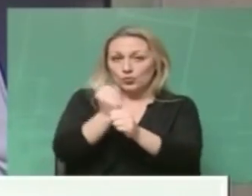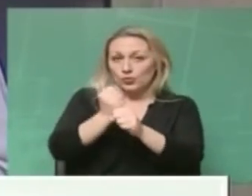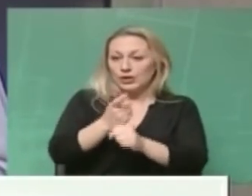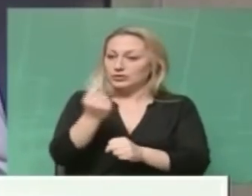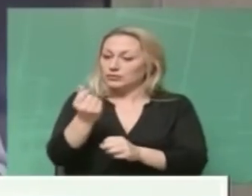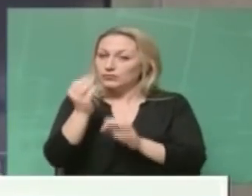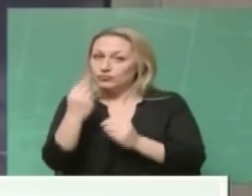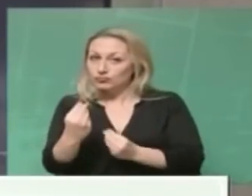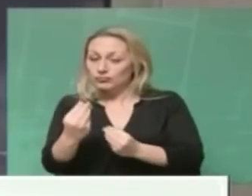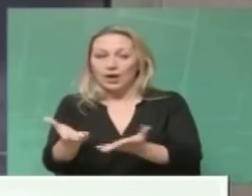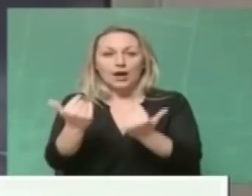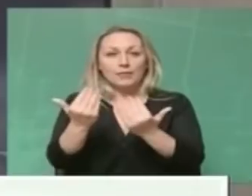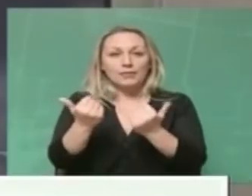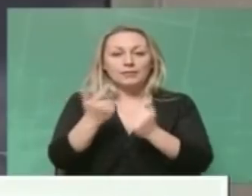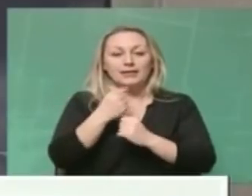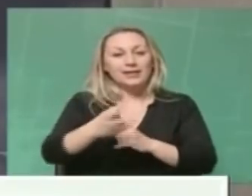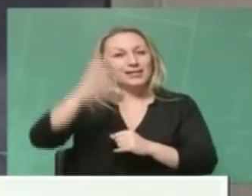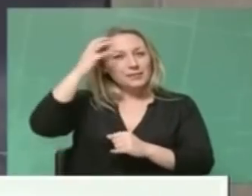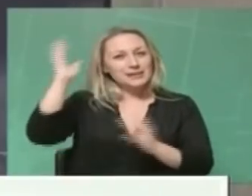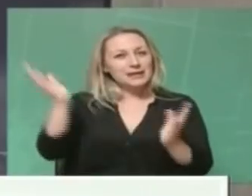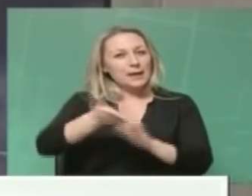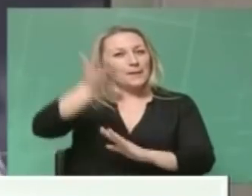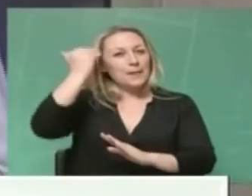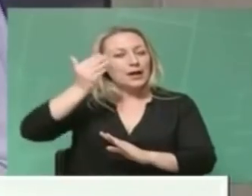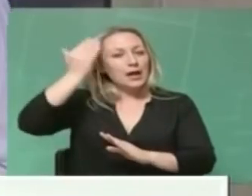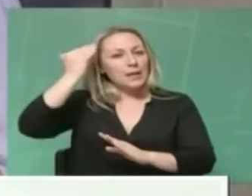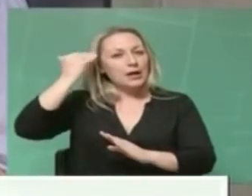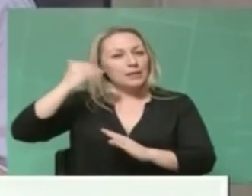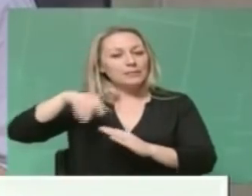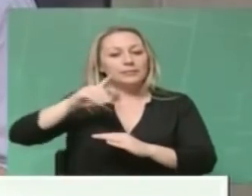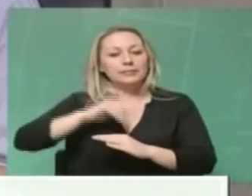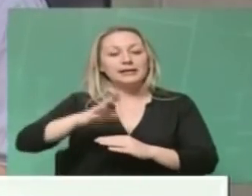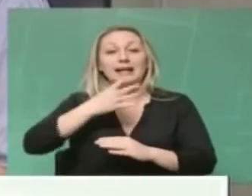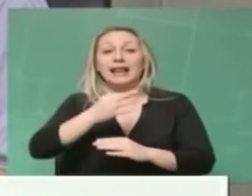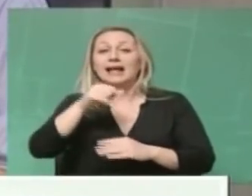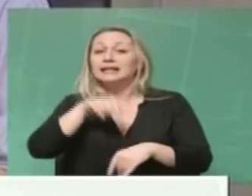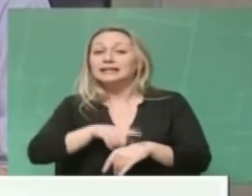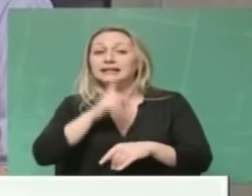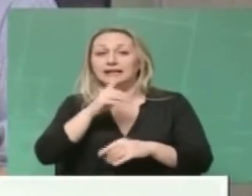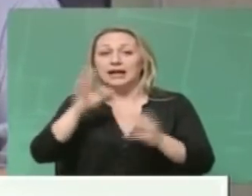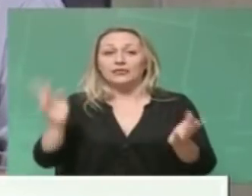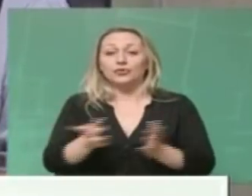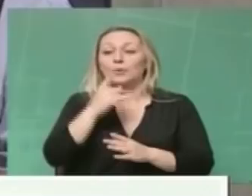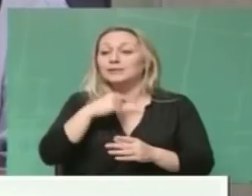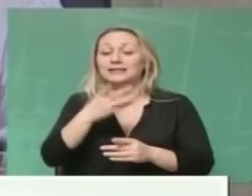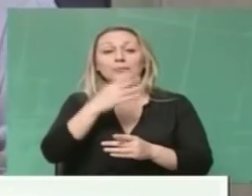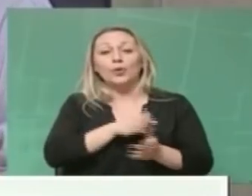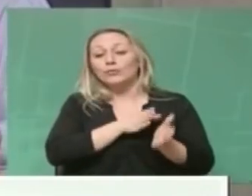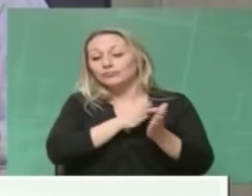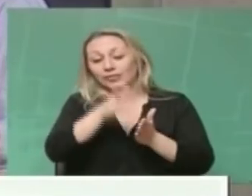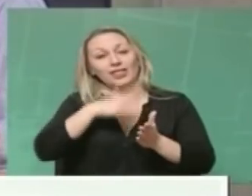αμοιβόμενες δουλειές, γιατί θυμάστε ίσως όσοι είστε παλιότερα εδώ ότι κάπως έτσι αιτιολογούνταν και εξηγούνταν και αυτός ο